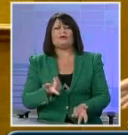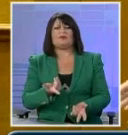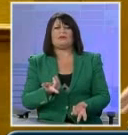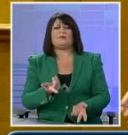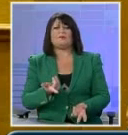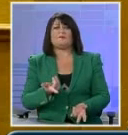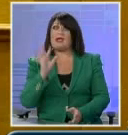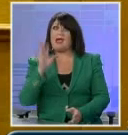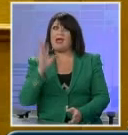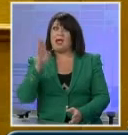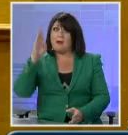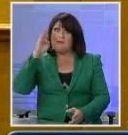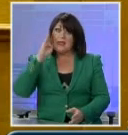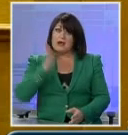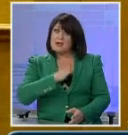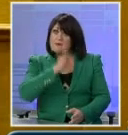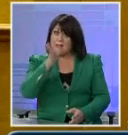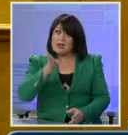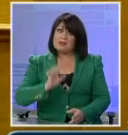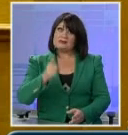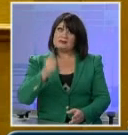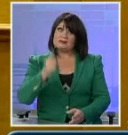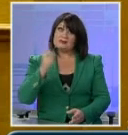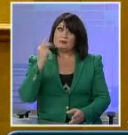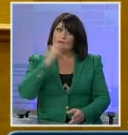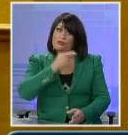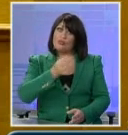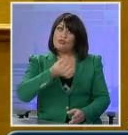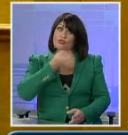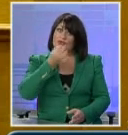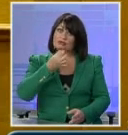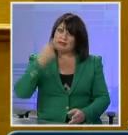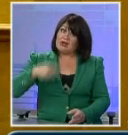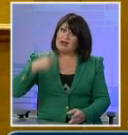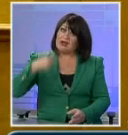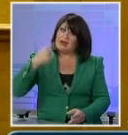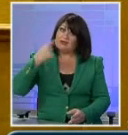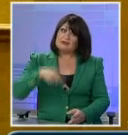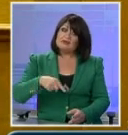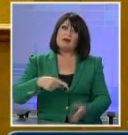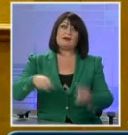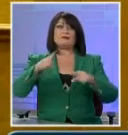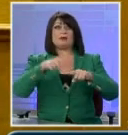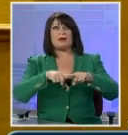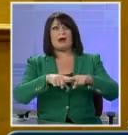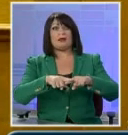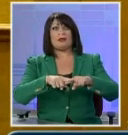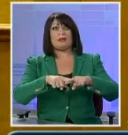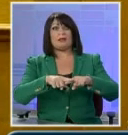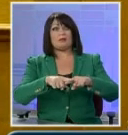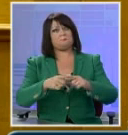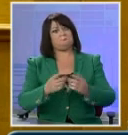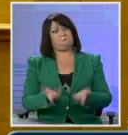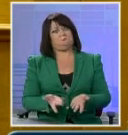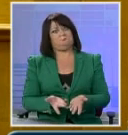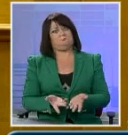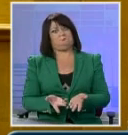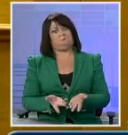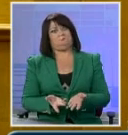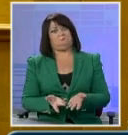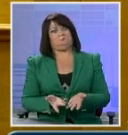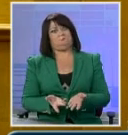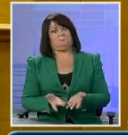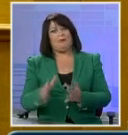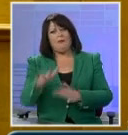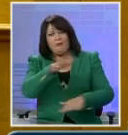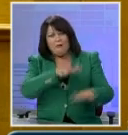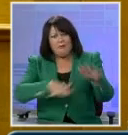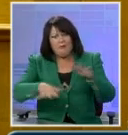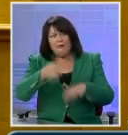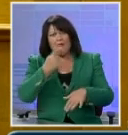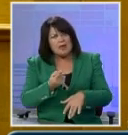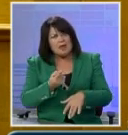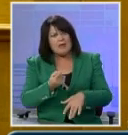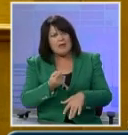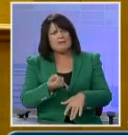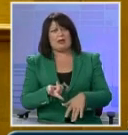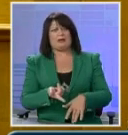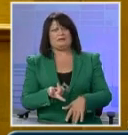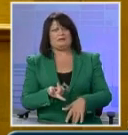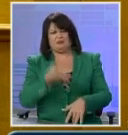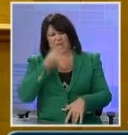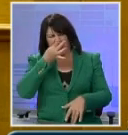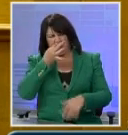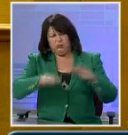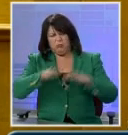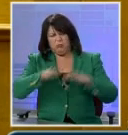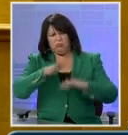να εκτοξεύετε η ύβρις εναντίον της χώρας. Να μιλάτε για διεφθαρμένες σχέσεις. Και ενώ πάτε να ζητήσετε επενδύσεις, να λέτε